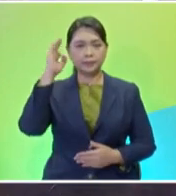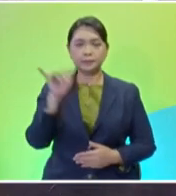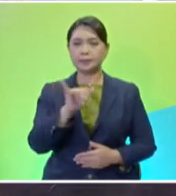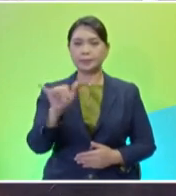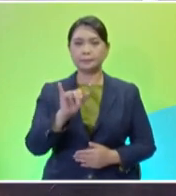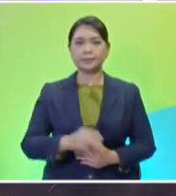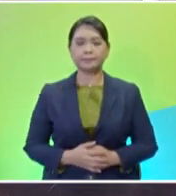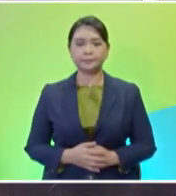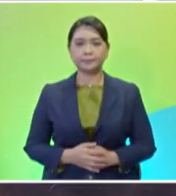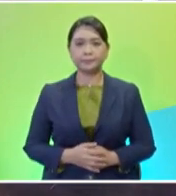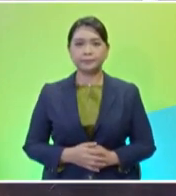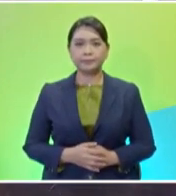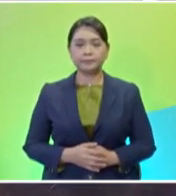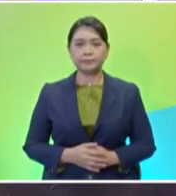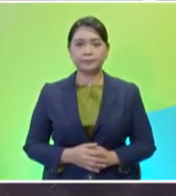Alhamdulillah